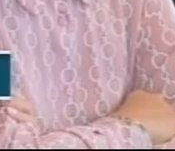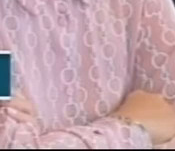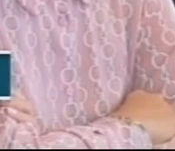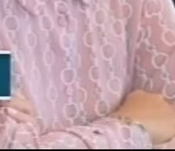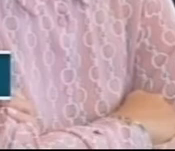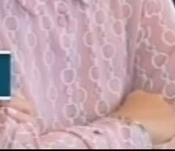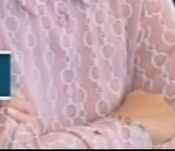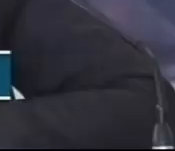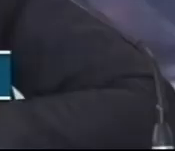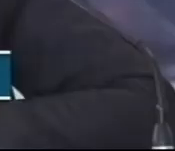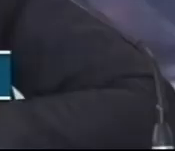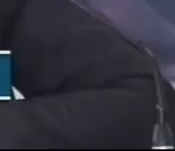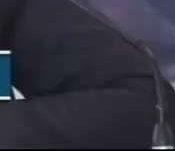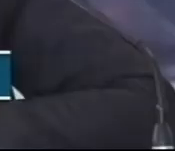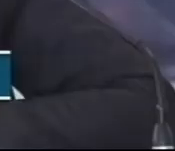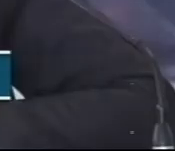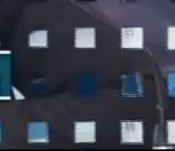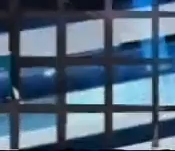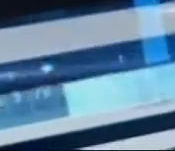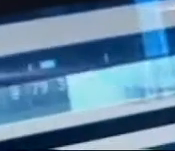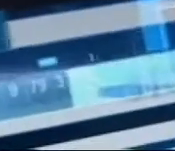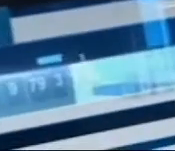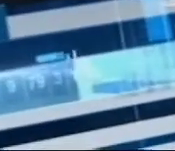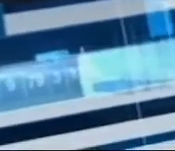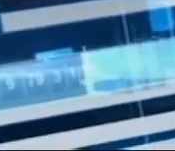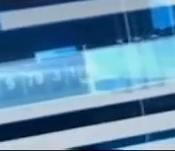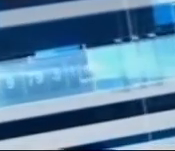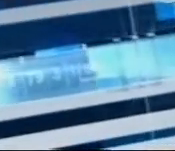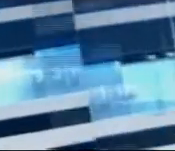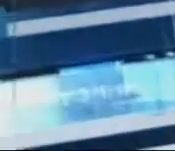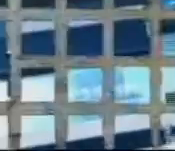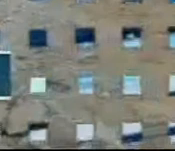әйелдер кәсіпкерлігінің дамуы туралы айтылды.